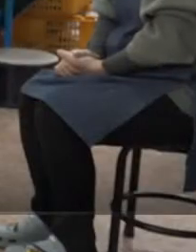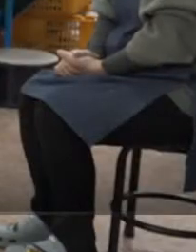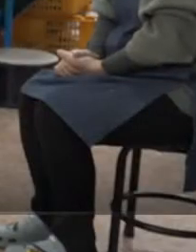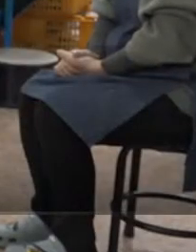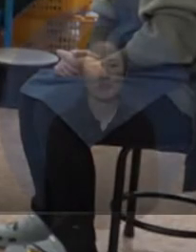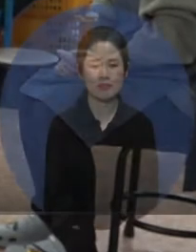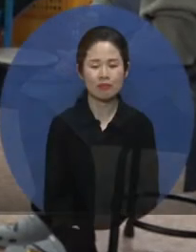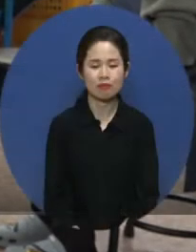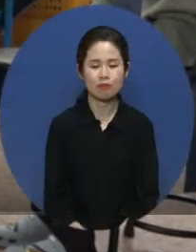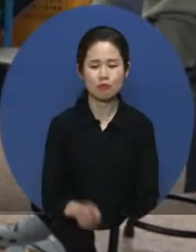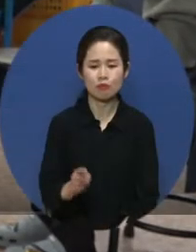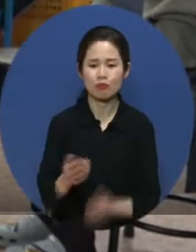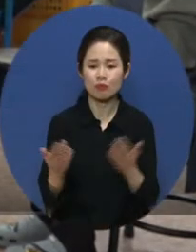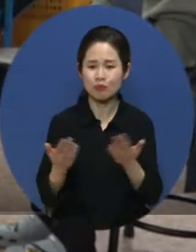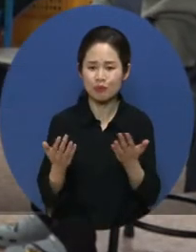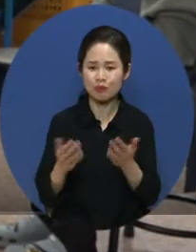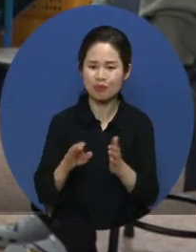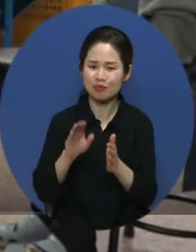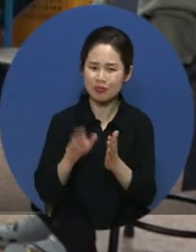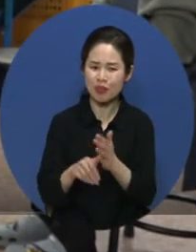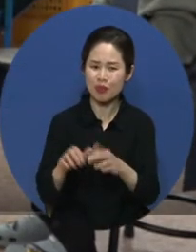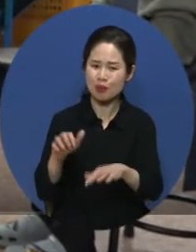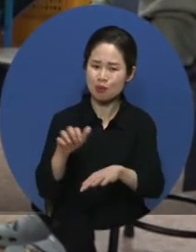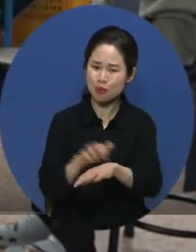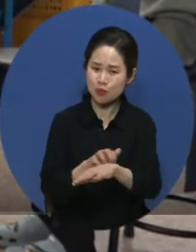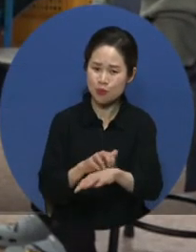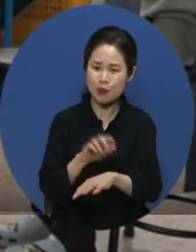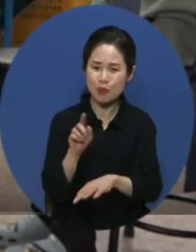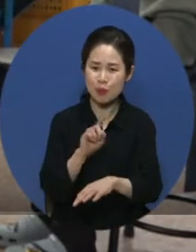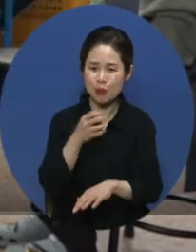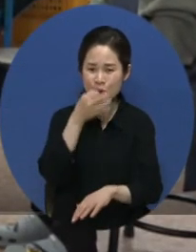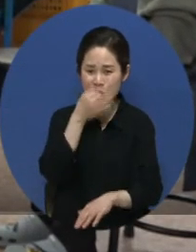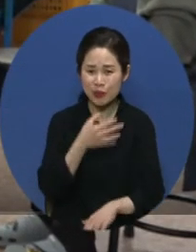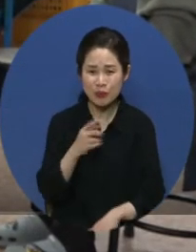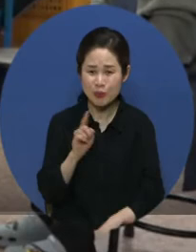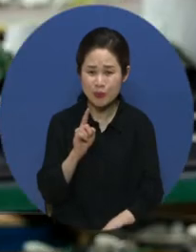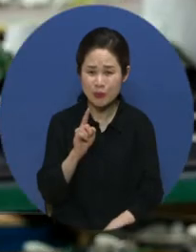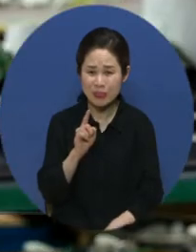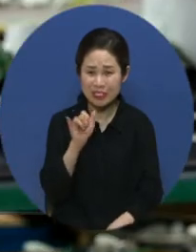그 일 하시면서 불편하시거나 외로사항 같은 건 없으신가요?